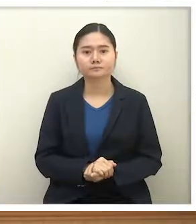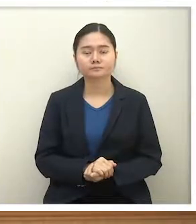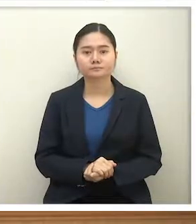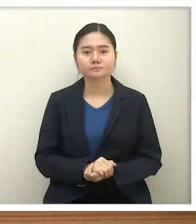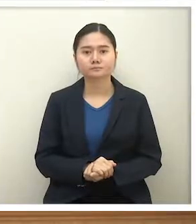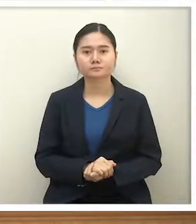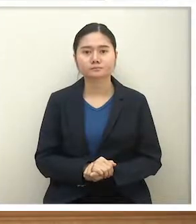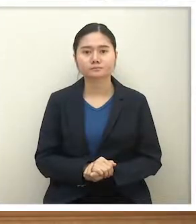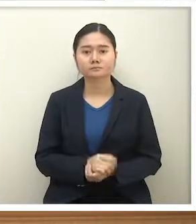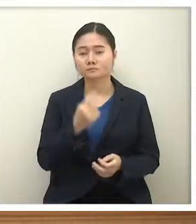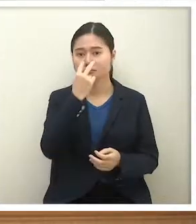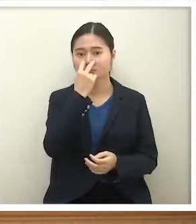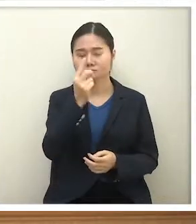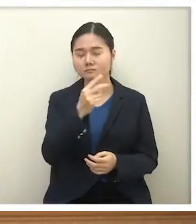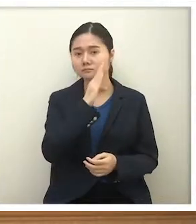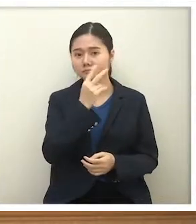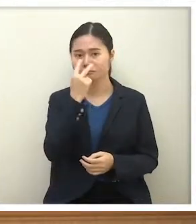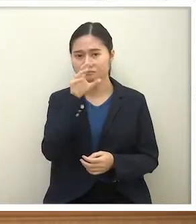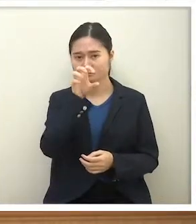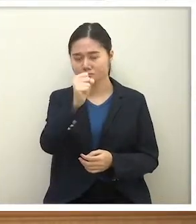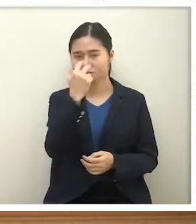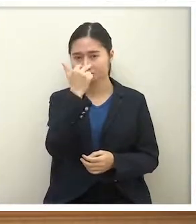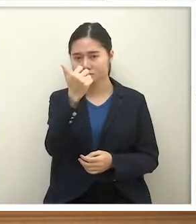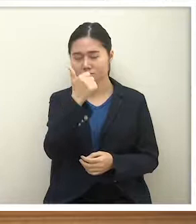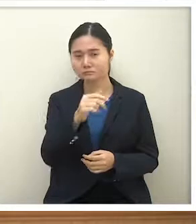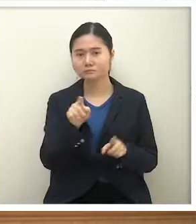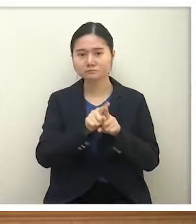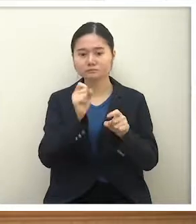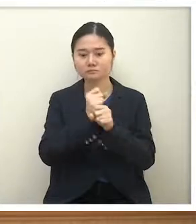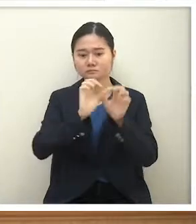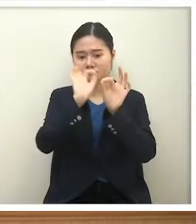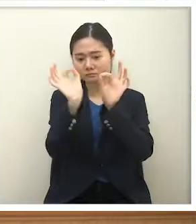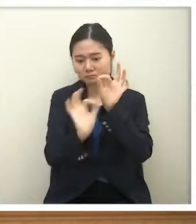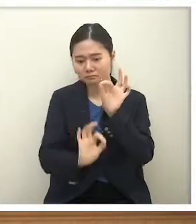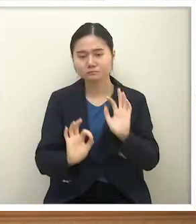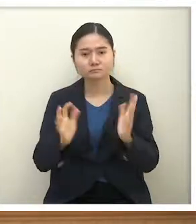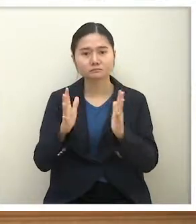นะจะเห็นว่าถ้าสังเกตดีๆจะเห็นว่าเขาไม่ได้ลงรายละเอียดอะไรมาก